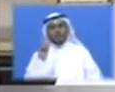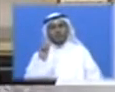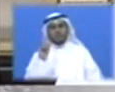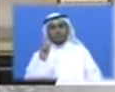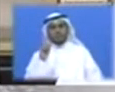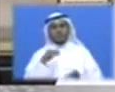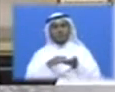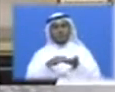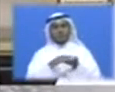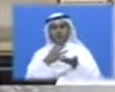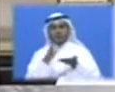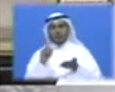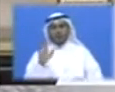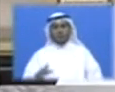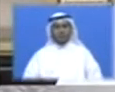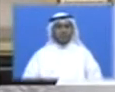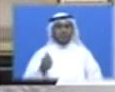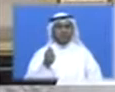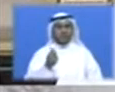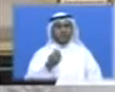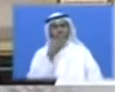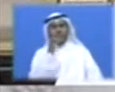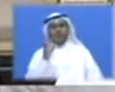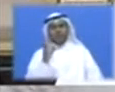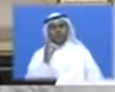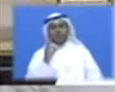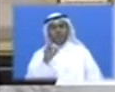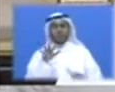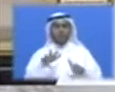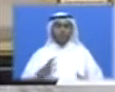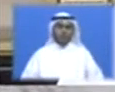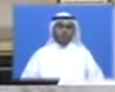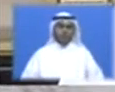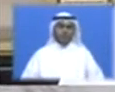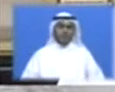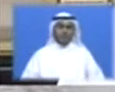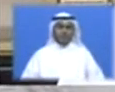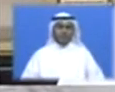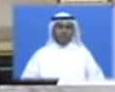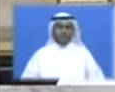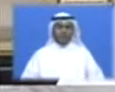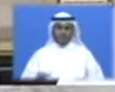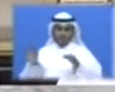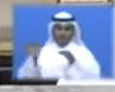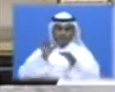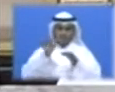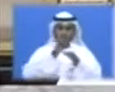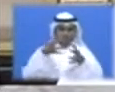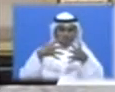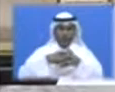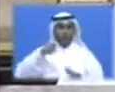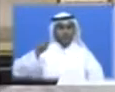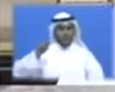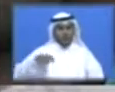40,000 متر مربع، يعني تكلفته تزيد عن 30 مليون دينار كويتي. ميزة هذا المجمع أنه راح يكون أيضا قريبا منه